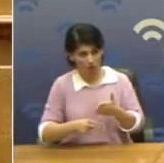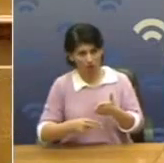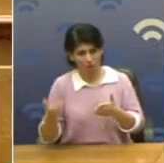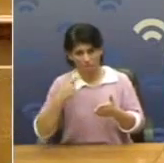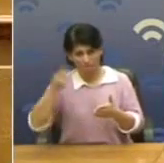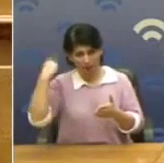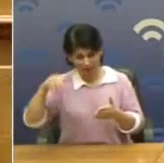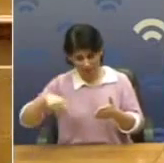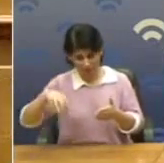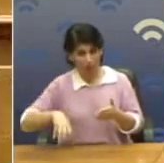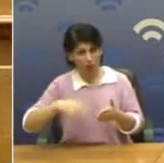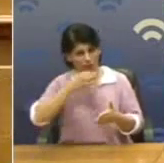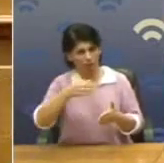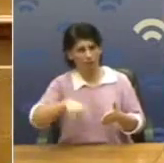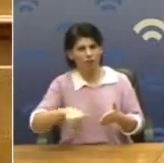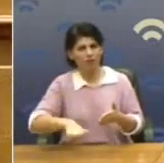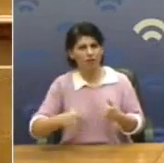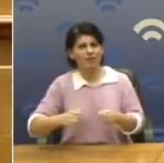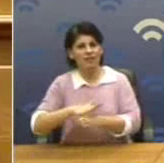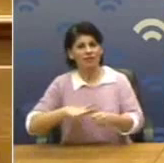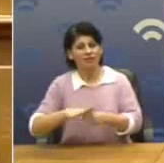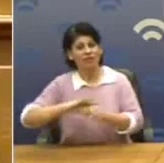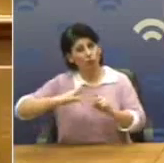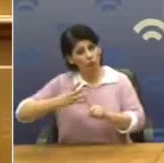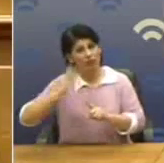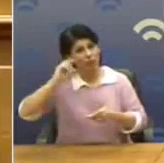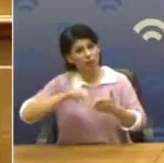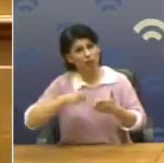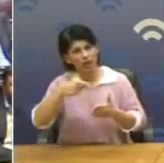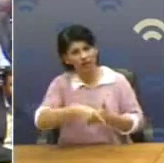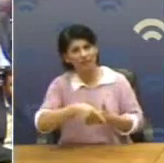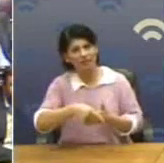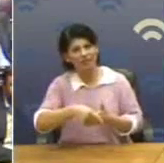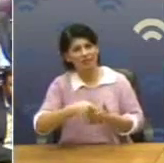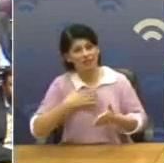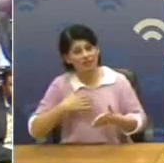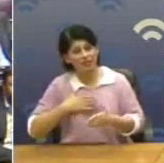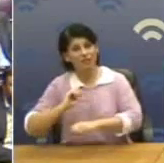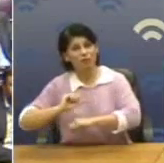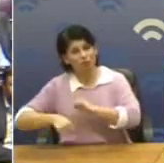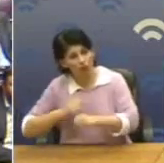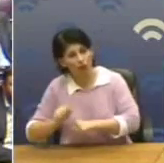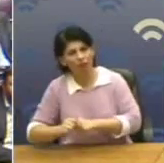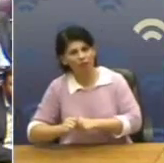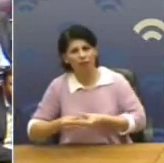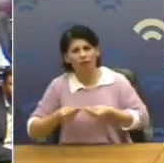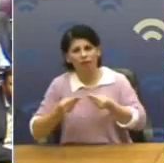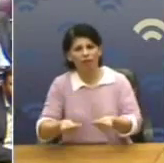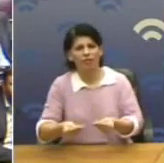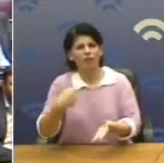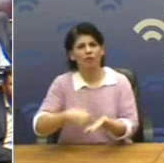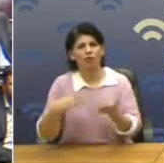αυτά, και σήμερα στη βάση του 4ου μνημονίου είσαστε εσείς, χάρη στις δικές μας προσπάθειες, για να δίνετε κάποιες φορολογικές